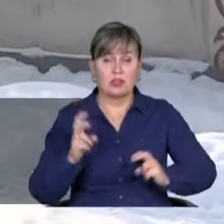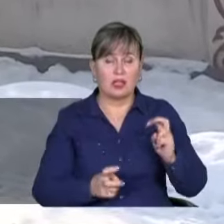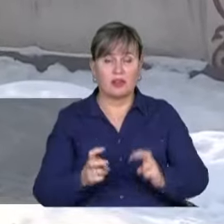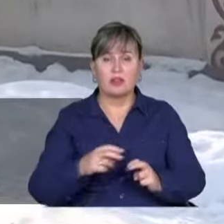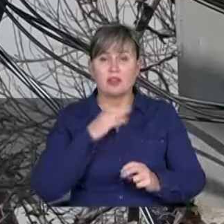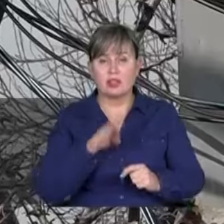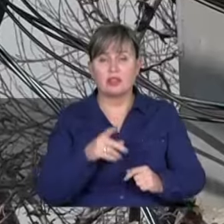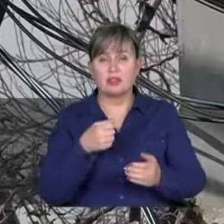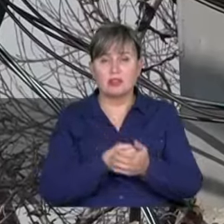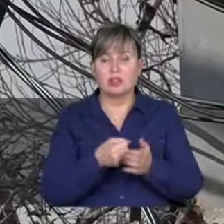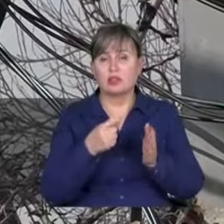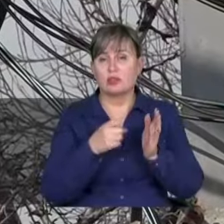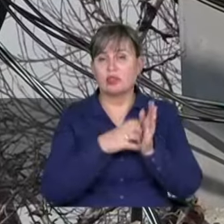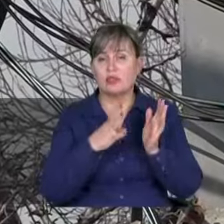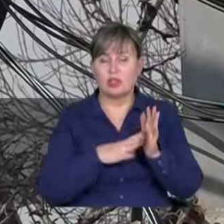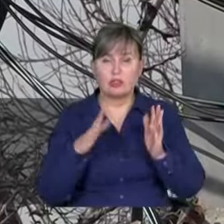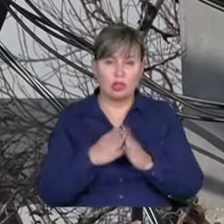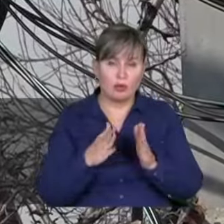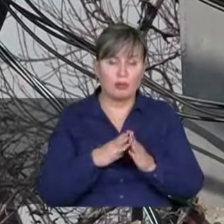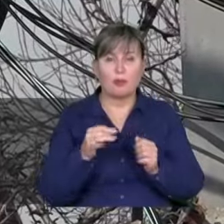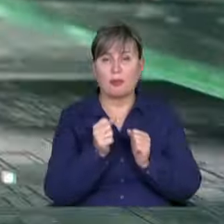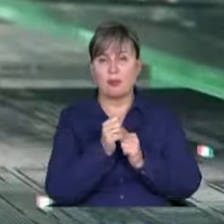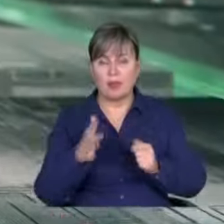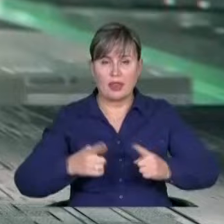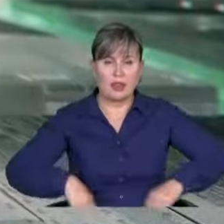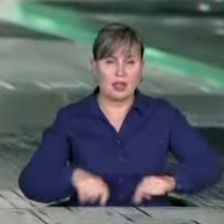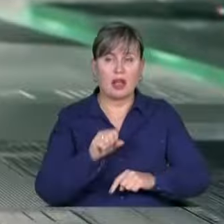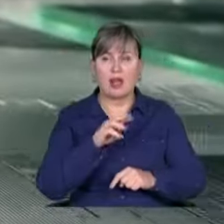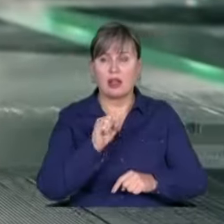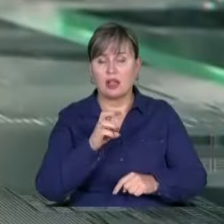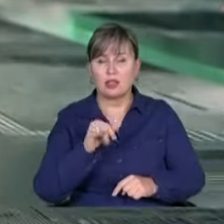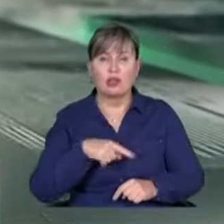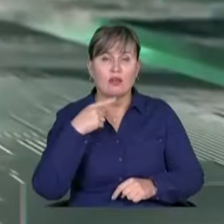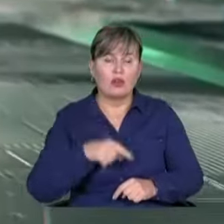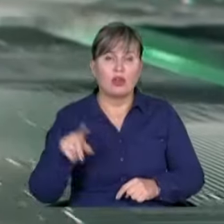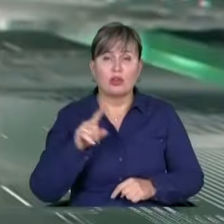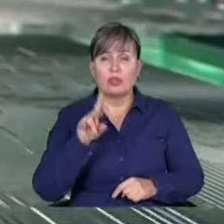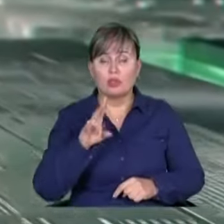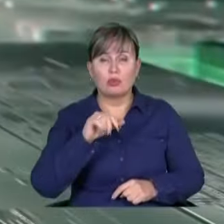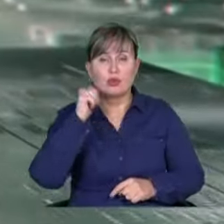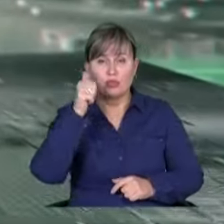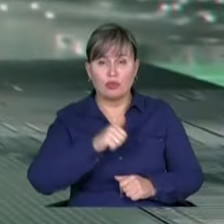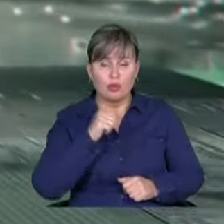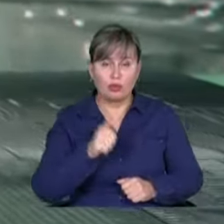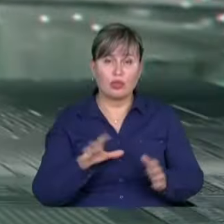для 119 частных домов и 15 объектов. В Алатаужаргкомпаниясы отмечают, что с ноября прошлого года